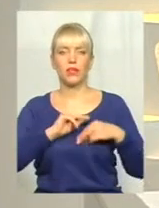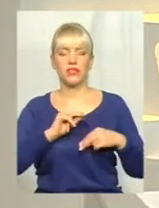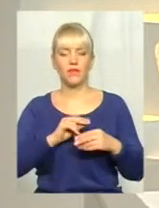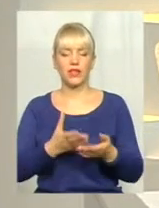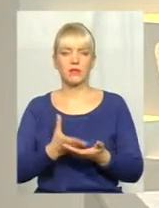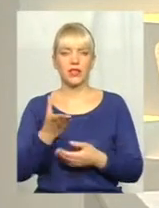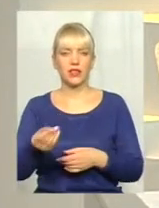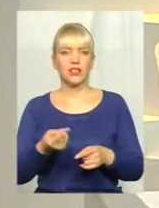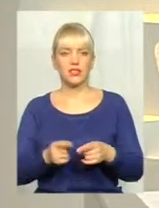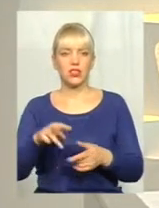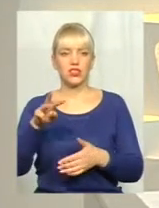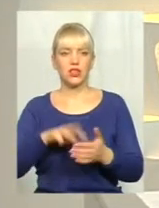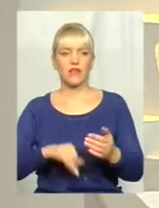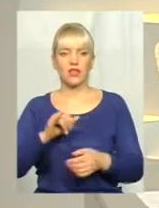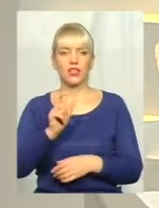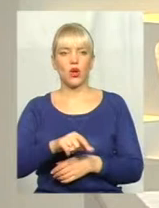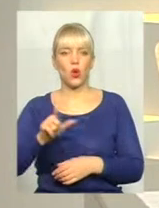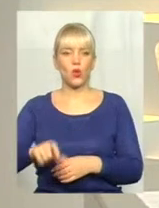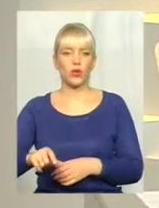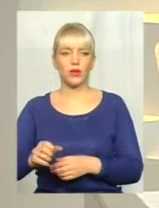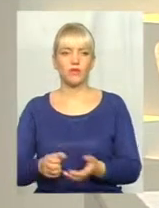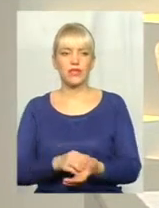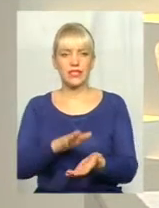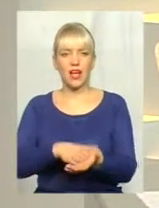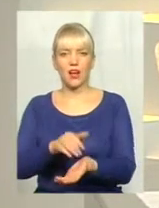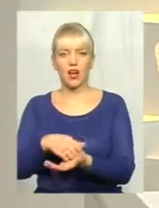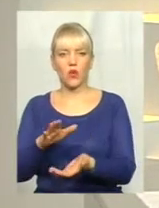сплатити ці штрафи, і людям зарахується